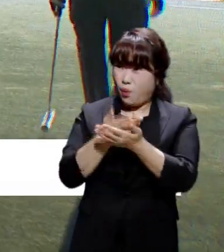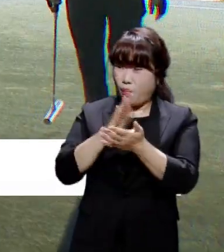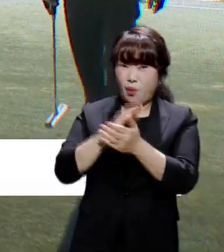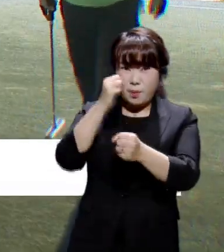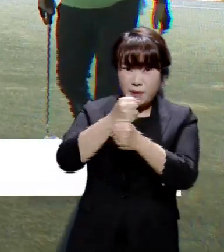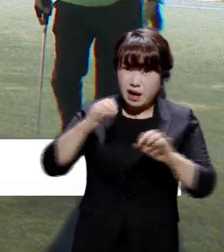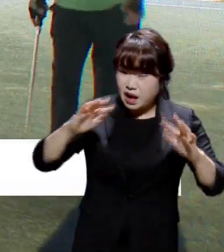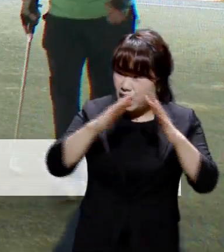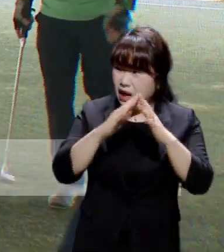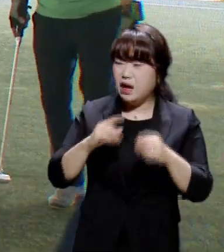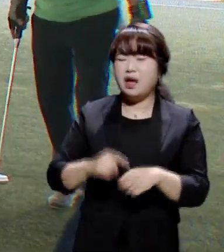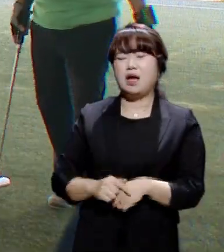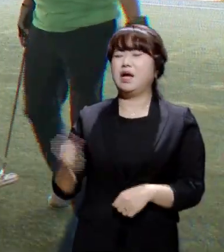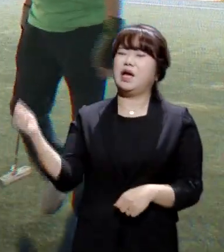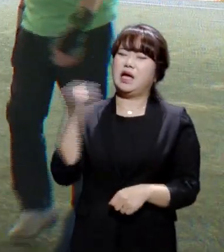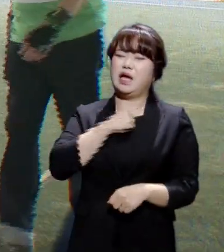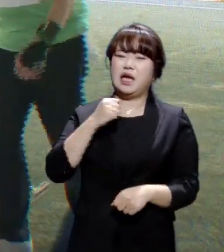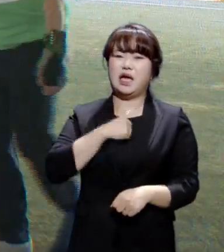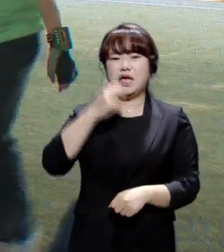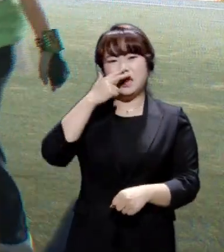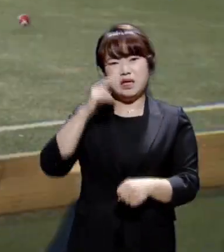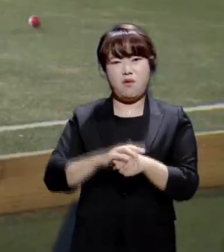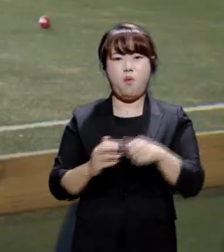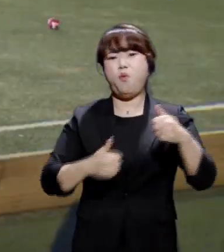또다시 짓는다며 분통을 터뜨립니다.